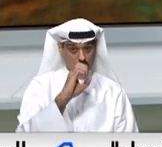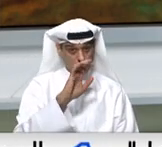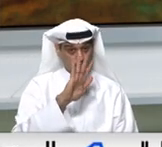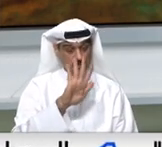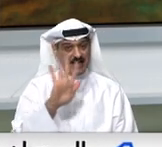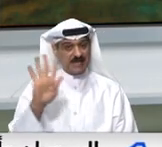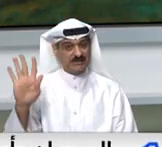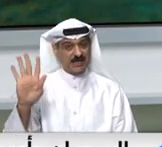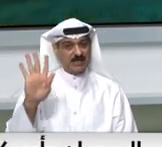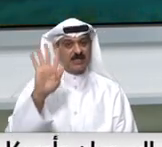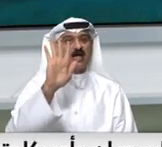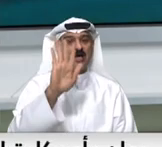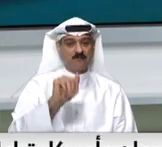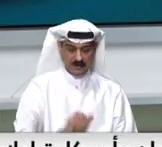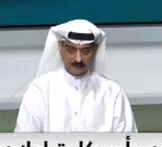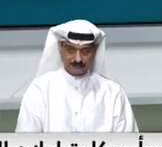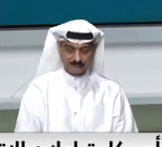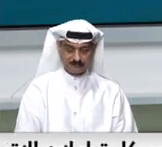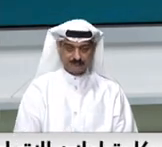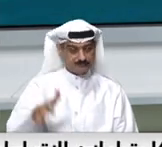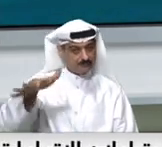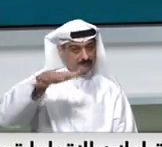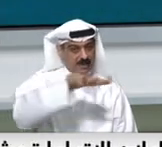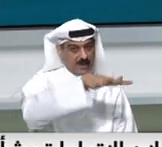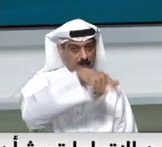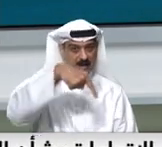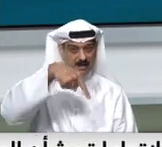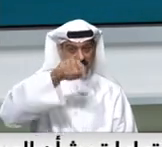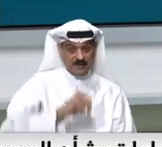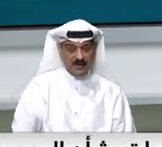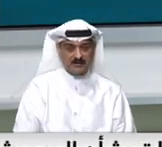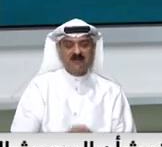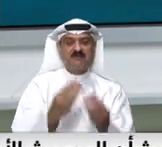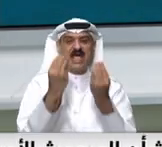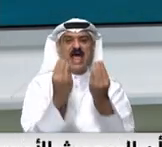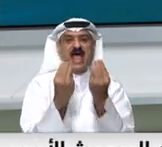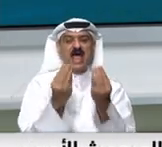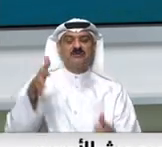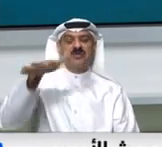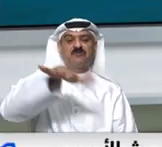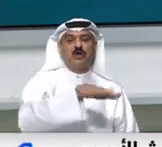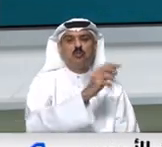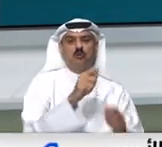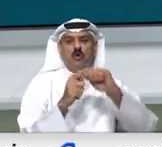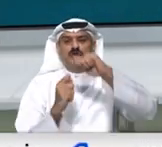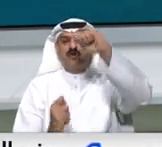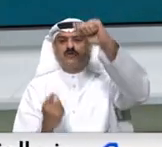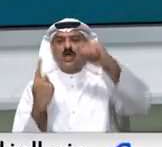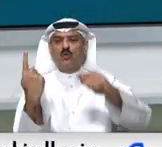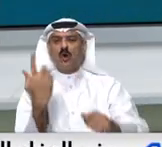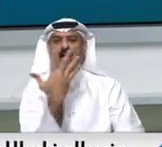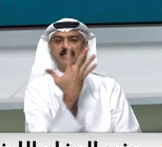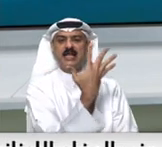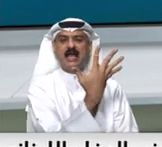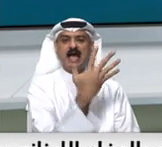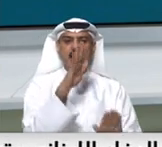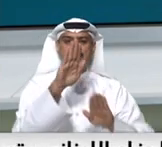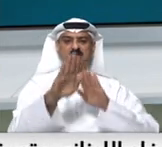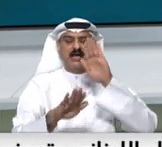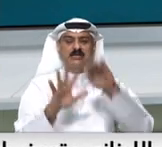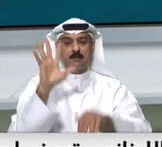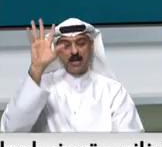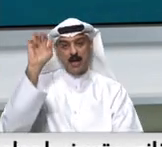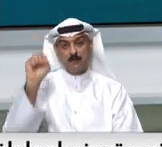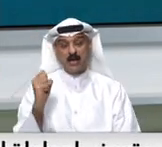الى متقلبه الاتجاه احيانا البحر راح يكون خفيفه بوجه عام من واحد الى خمسه قدم وخلال المساء راح يكون من واحد الى